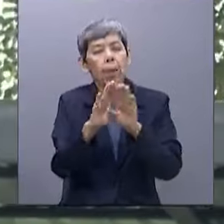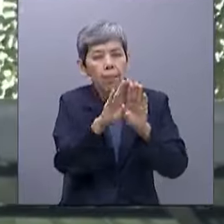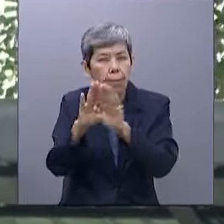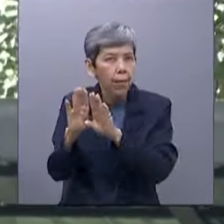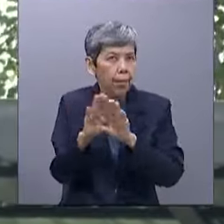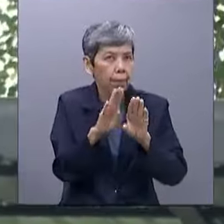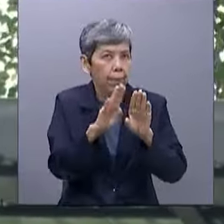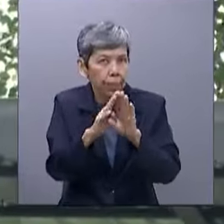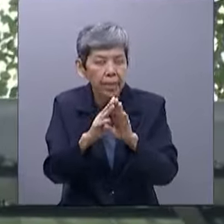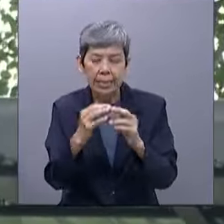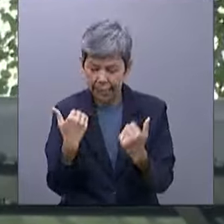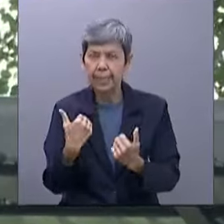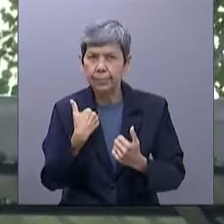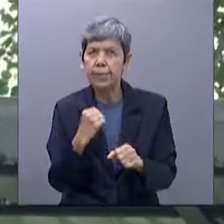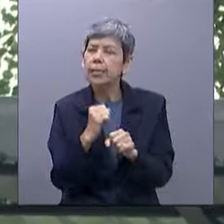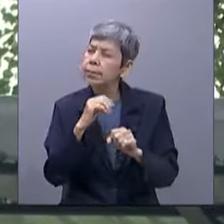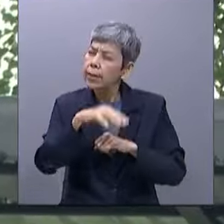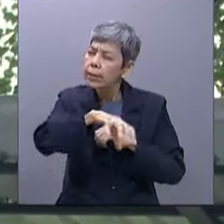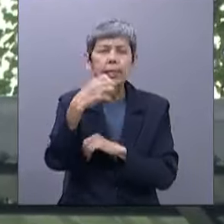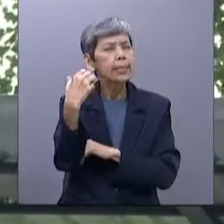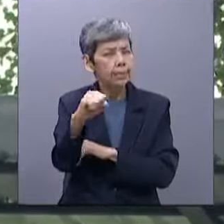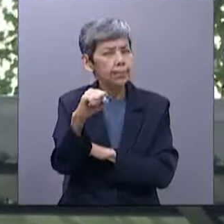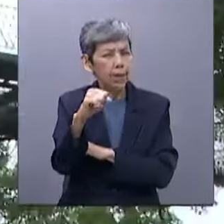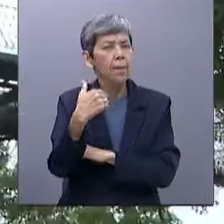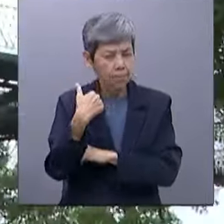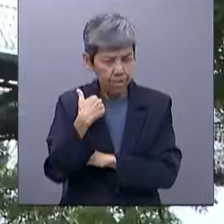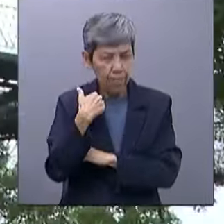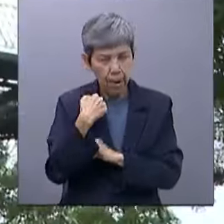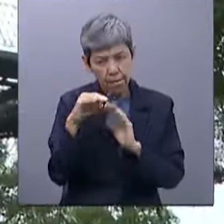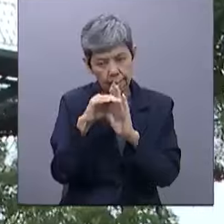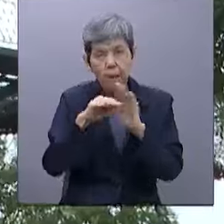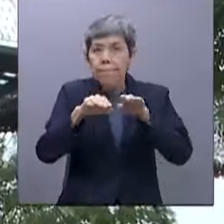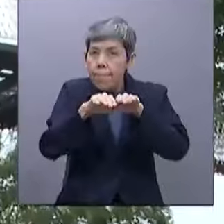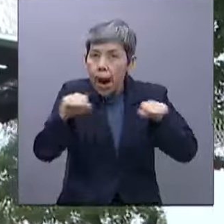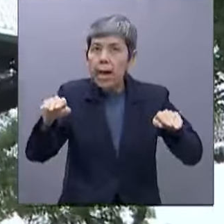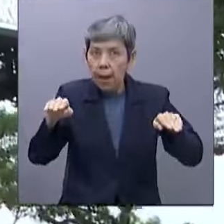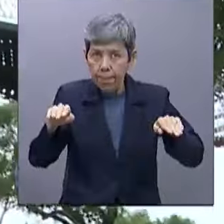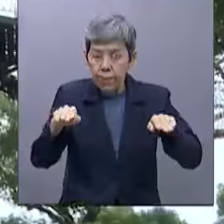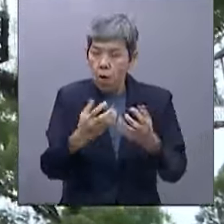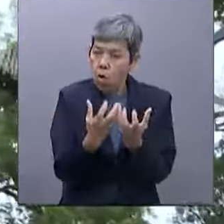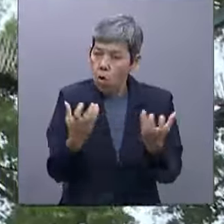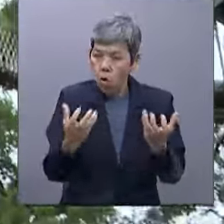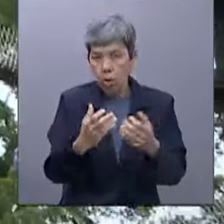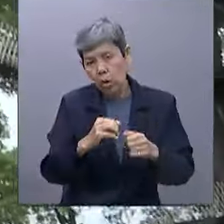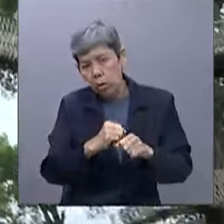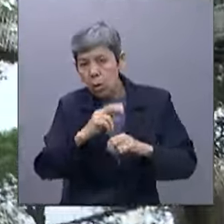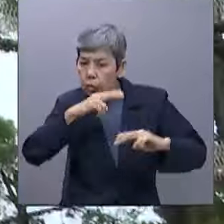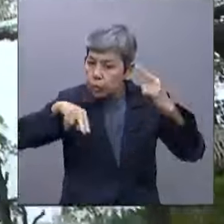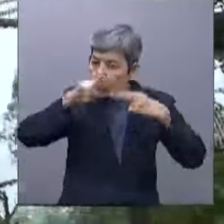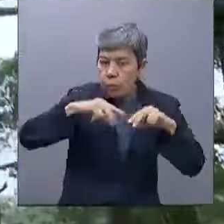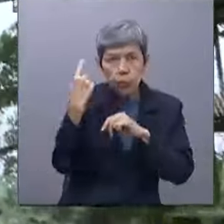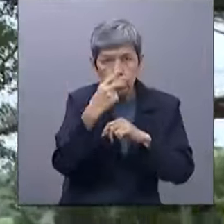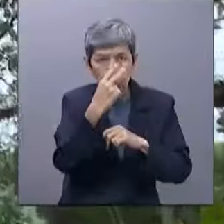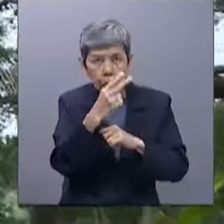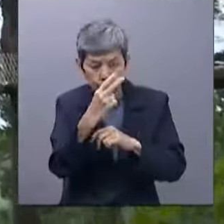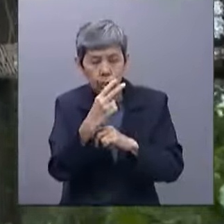ลงก็จะเหลือเพียงประมาณ 10แห่งทั้งหมดนั้นมีกำหนดมาตรฐานทั้งการใช้อุปกรณ์การตรวจสอบความพร้อมของนักท่องเที่ยว